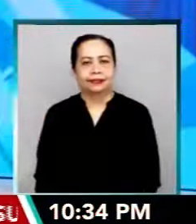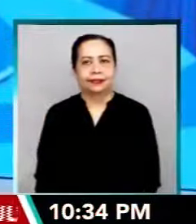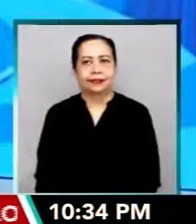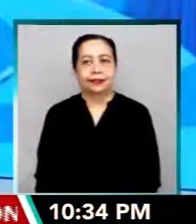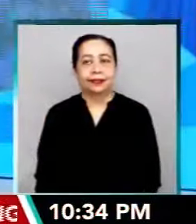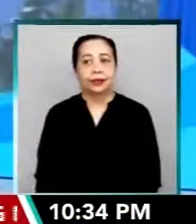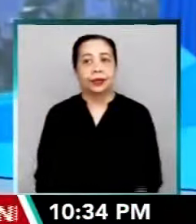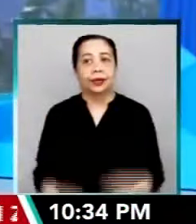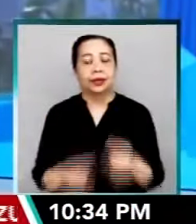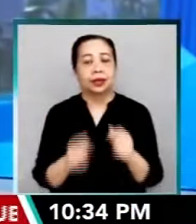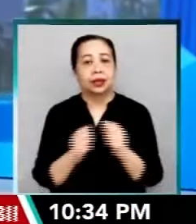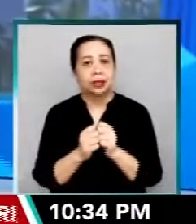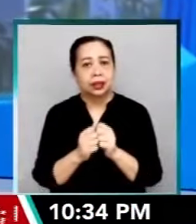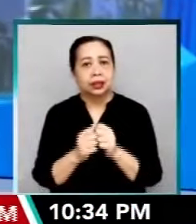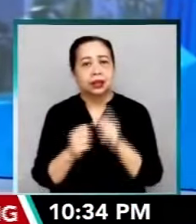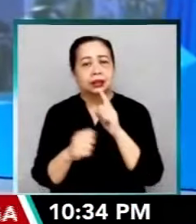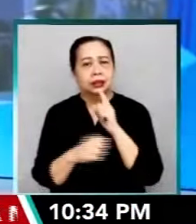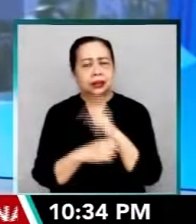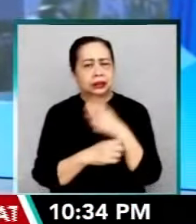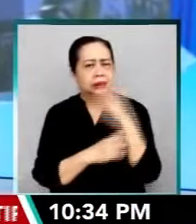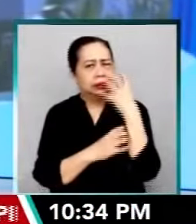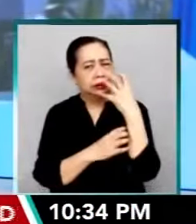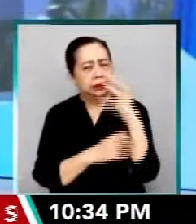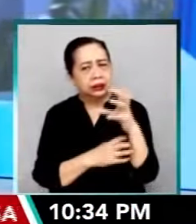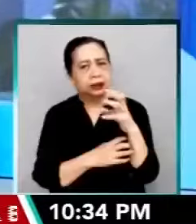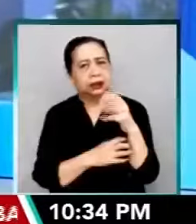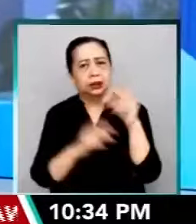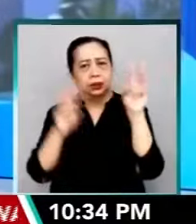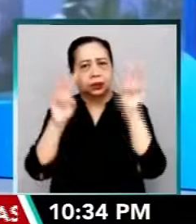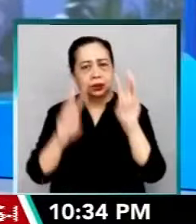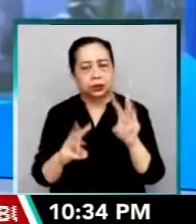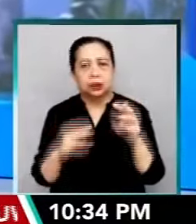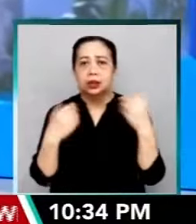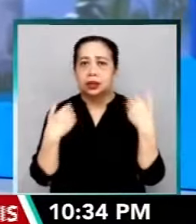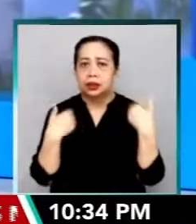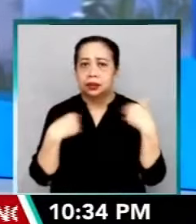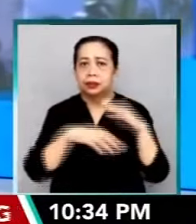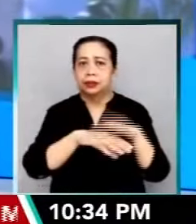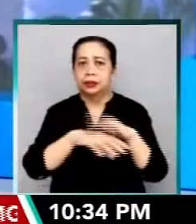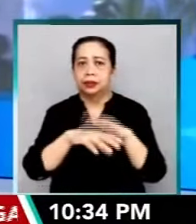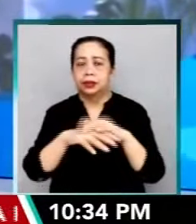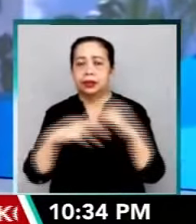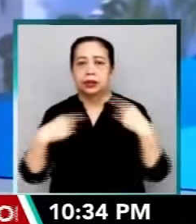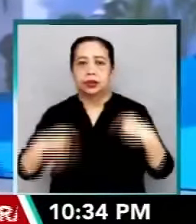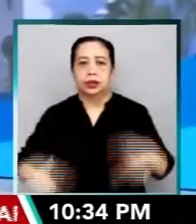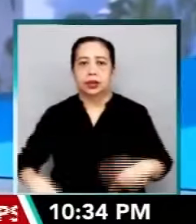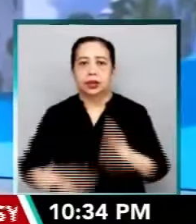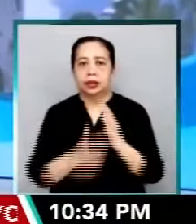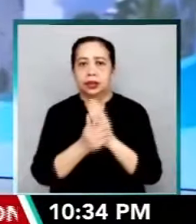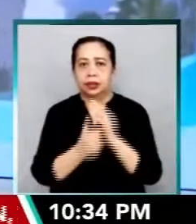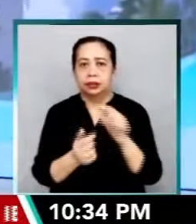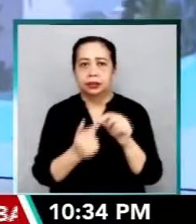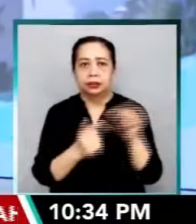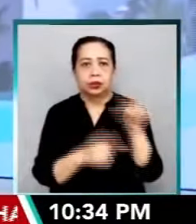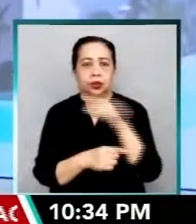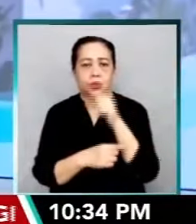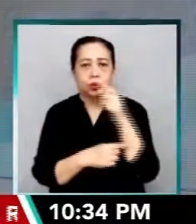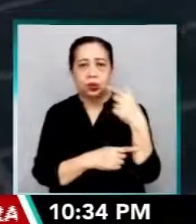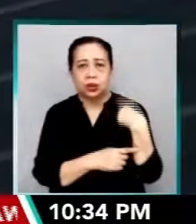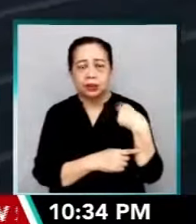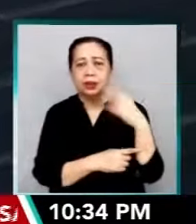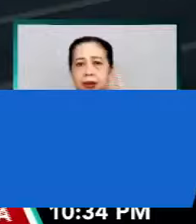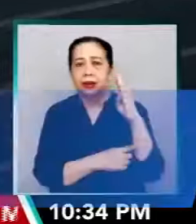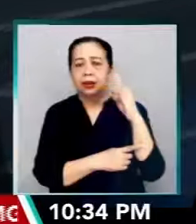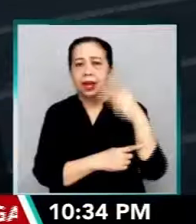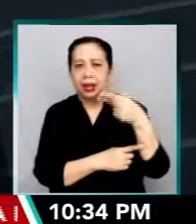ng nakakapasong init ng panahon, may babalang ilang health experts, lalo na sa mga may alta presyon. Ayon sa